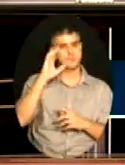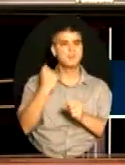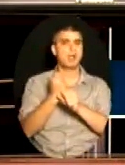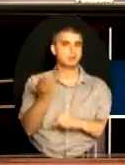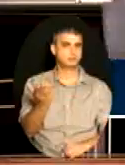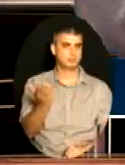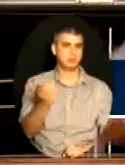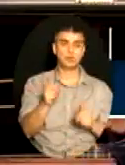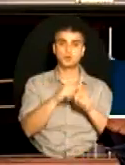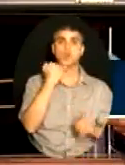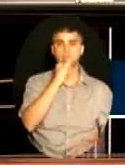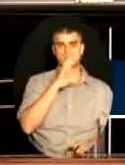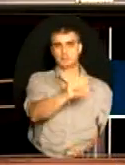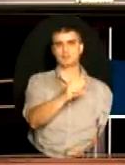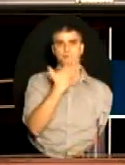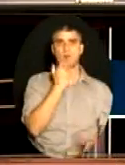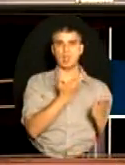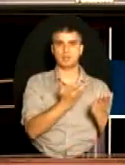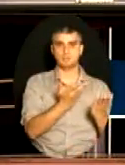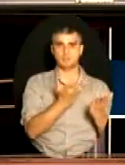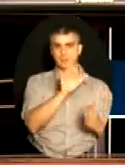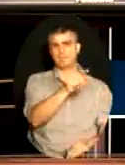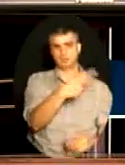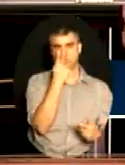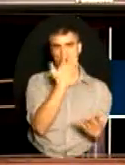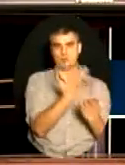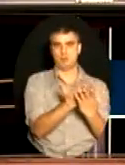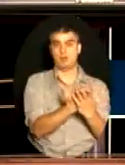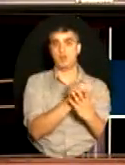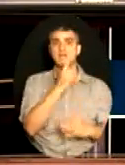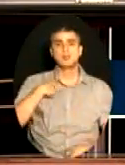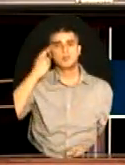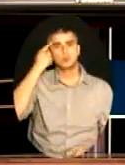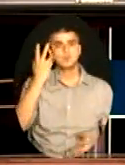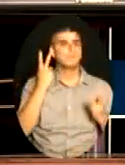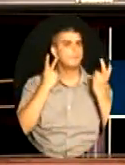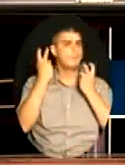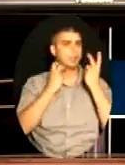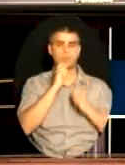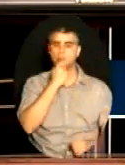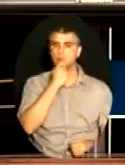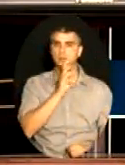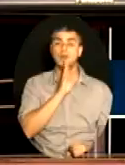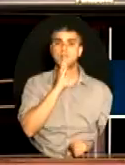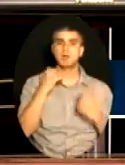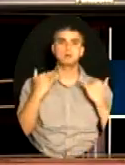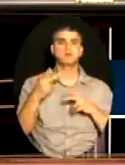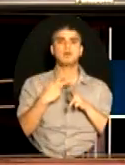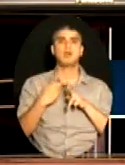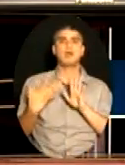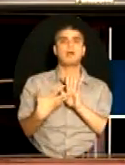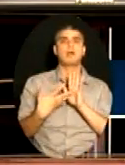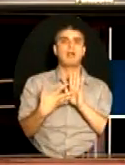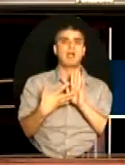אלא כמו ביוקנעם נתפסו על חם, או נתפס על חם. אבל הרגע שאנחנו יודעים מודיעינית, הבעיה היא שכרגע זה רק